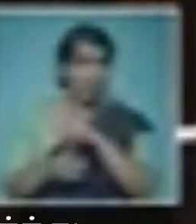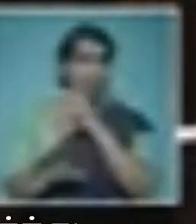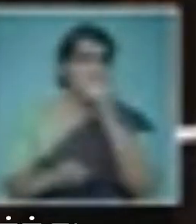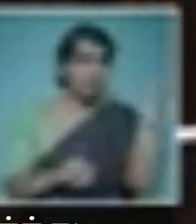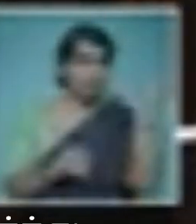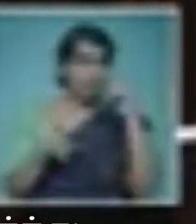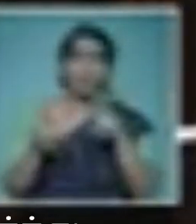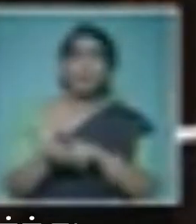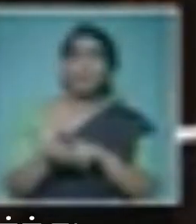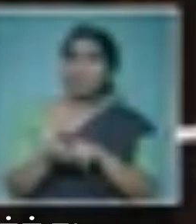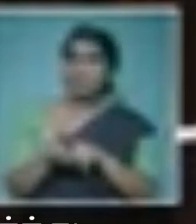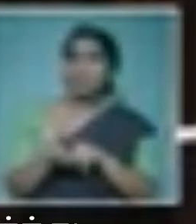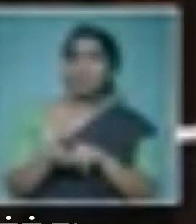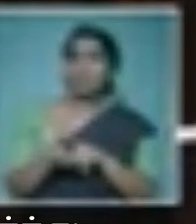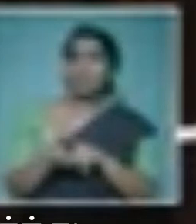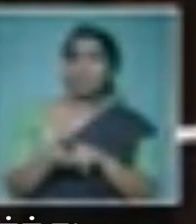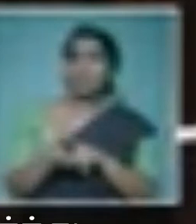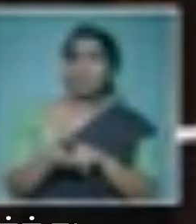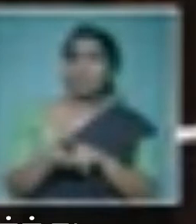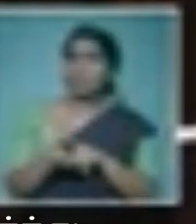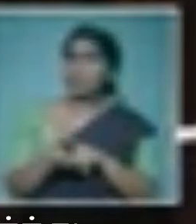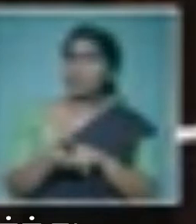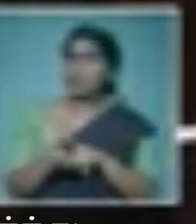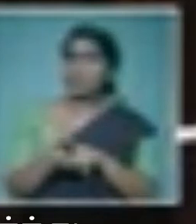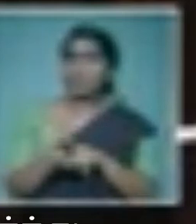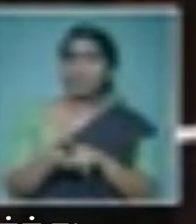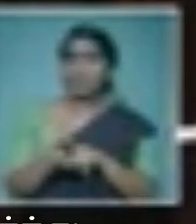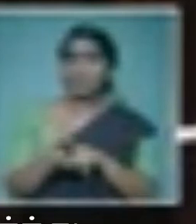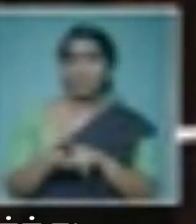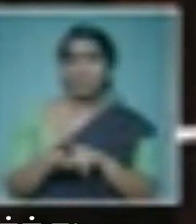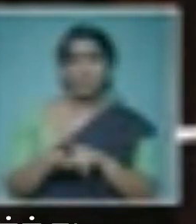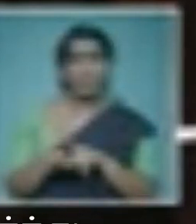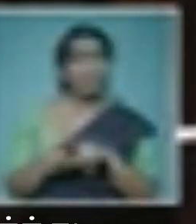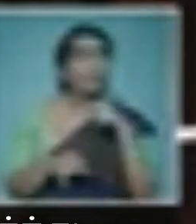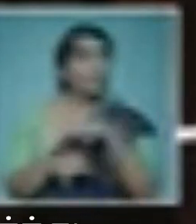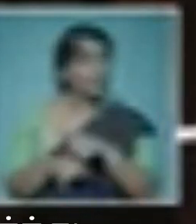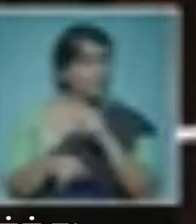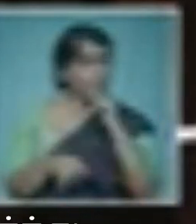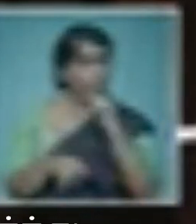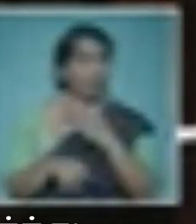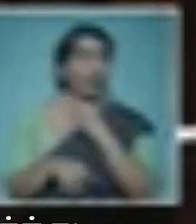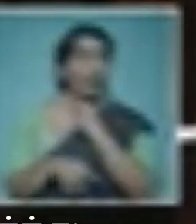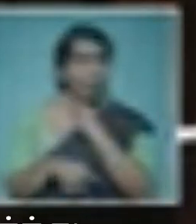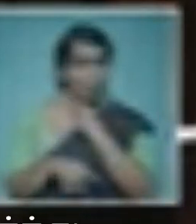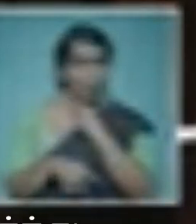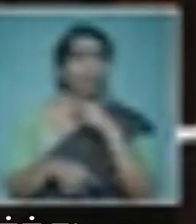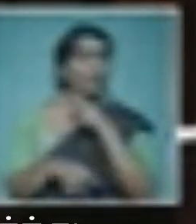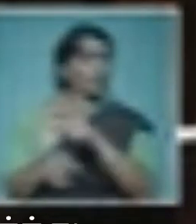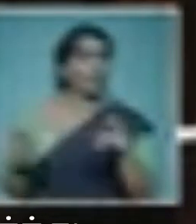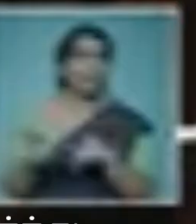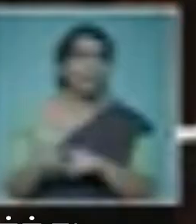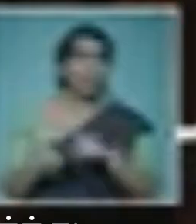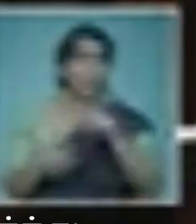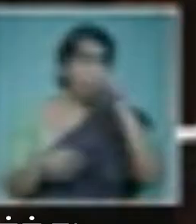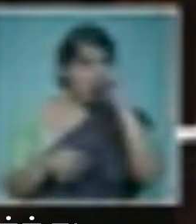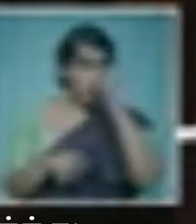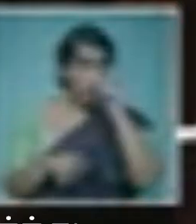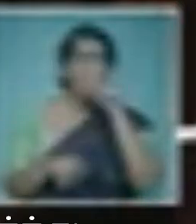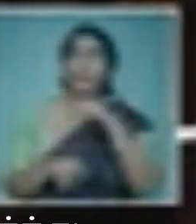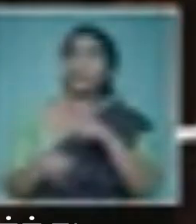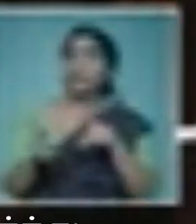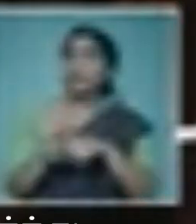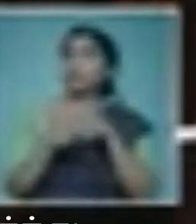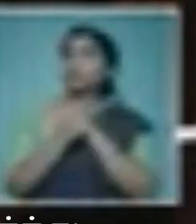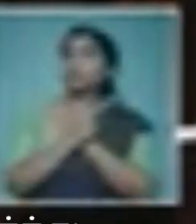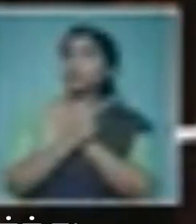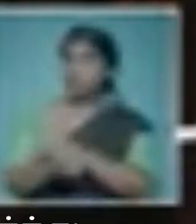අනුව be careful when someone මොකද්ද කියන්නේ it is a lie when they say that they will put thieves and corrupt people in prison. ඉතින් හරි ඒක බොරුවක්